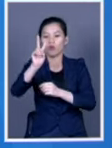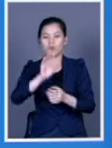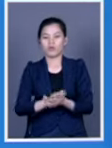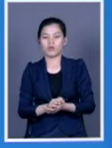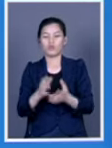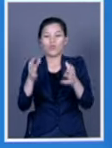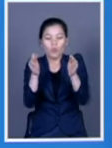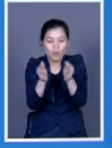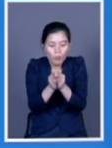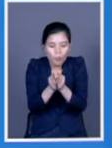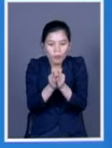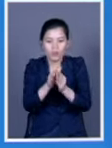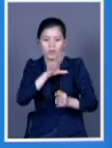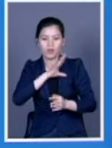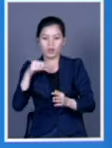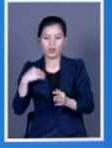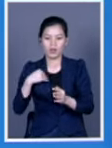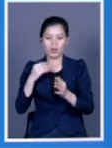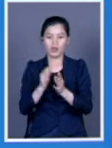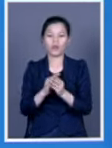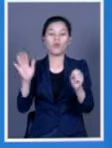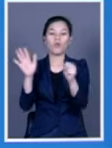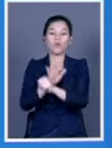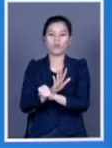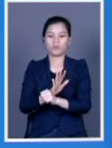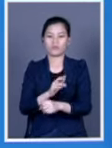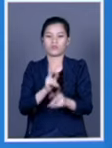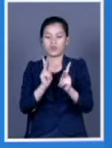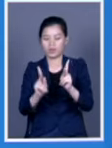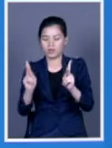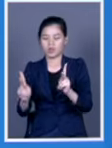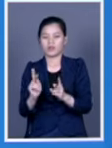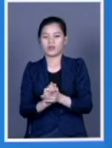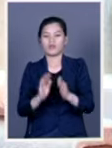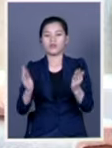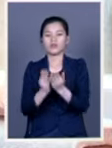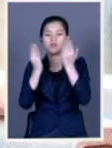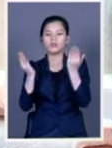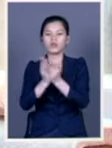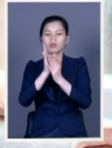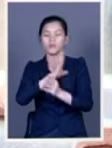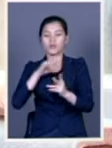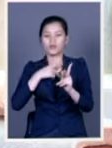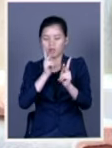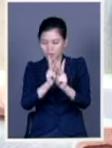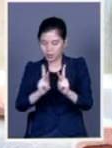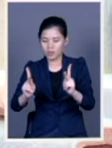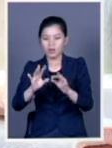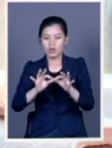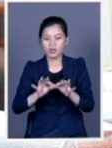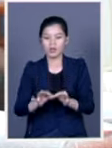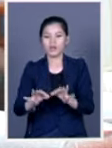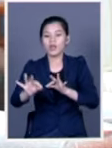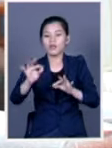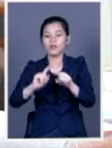องประชุมครบคณะโดยมีเป้าหมายเพื่อส่งเสริมขยายสายพันธมิตรภาพหัดแน่นและพันขยายการร่วมมือทางด้าน